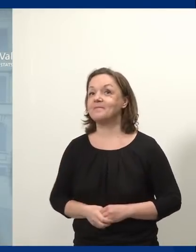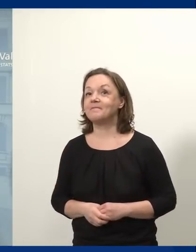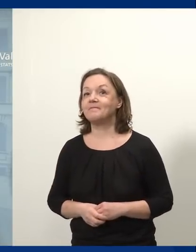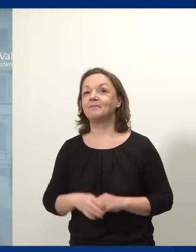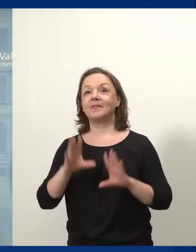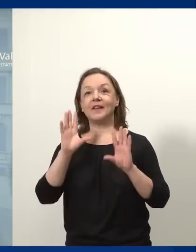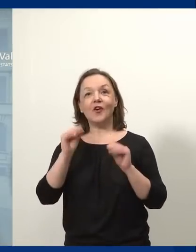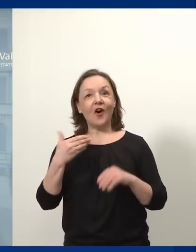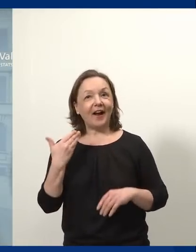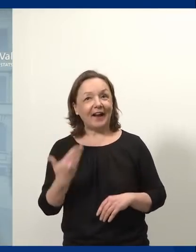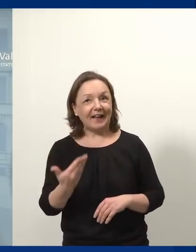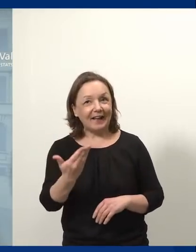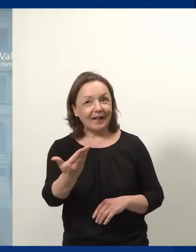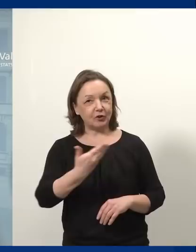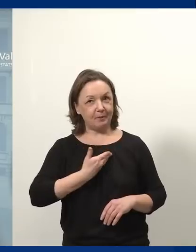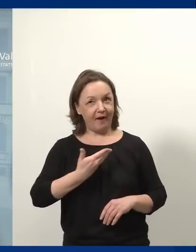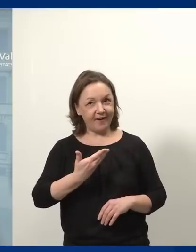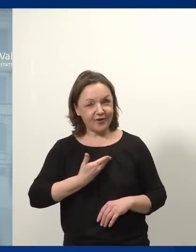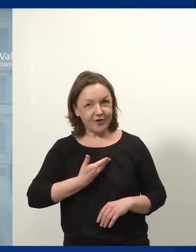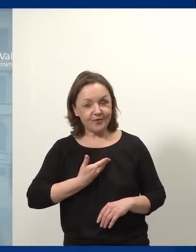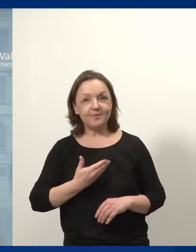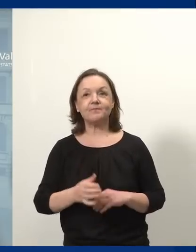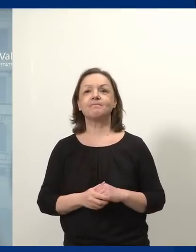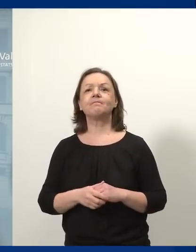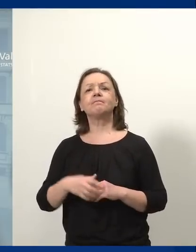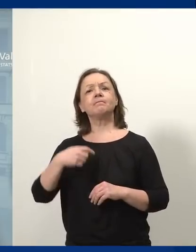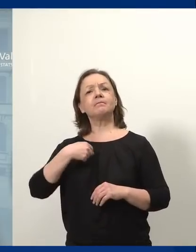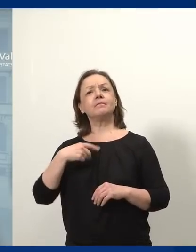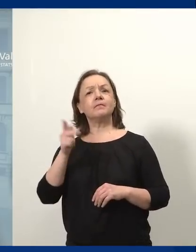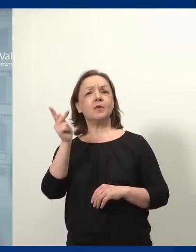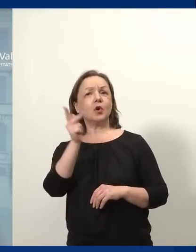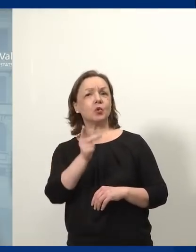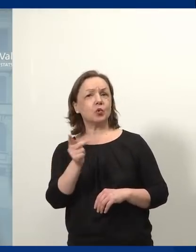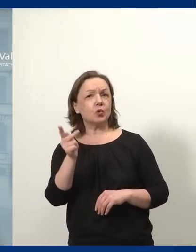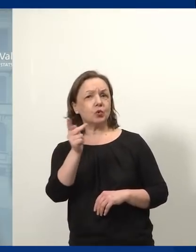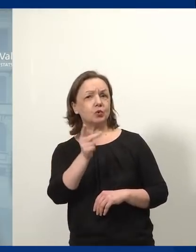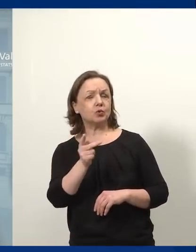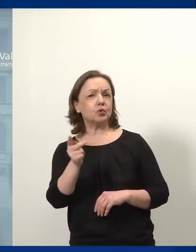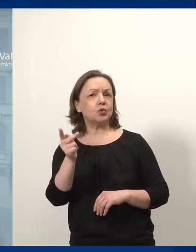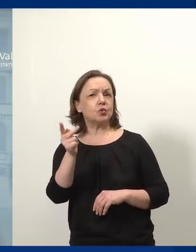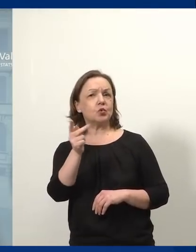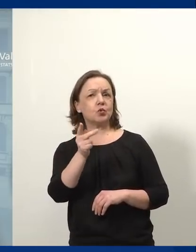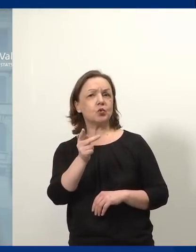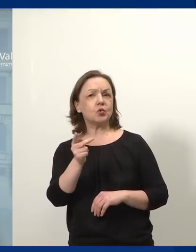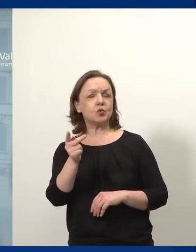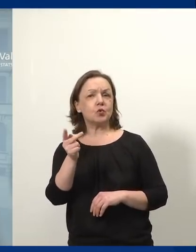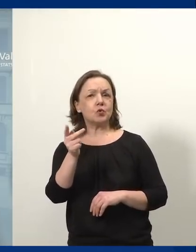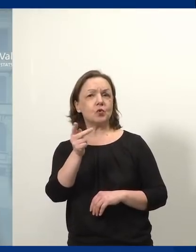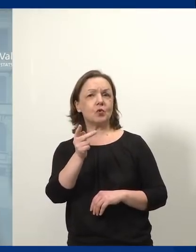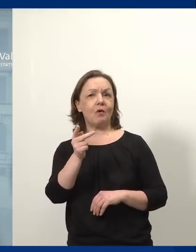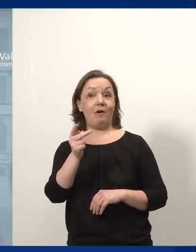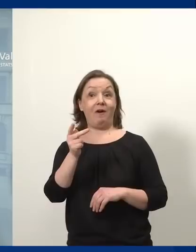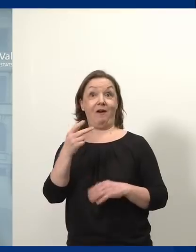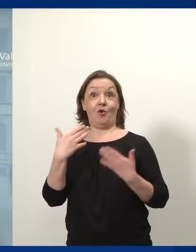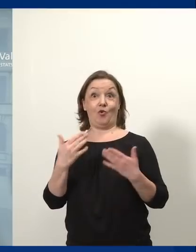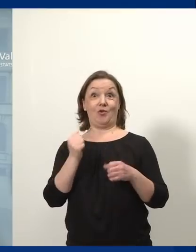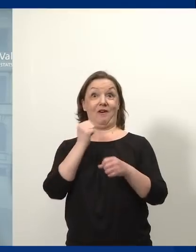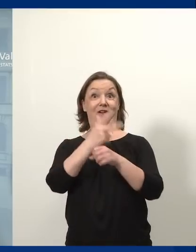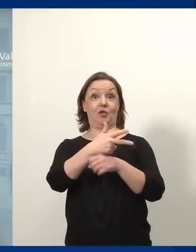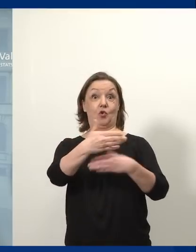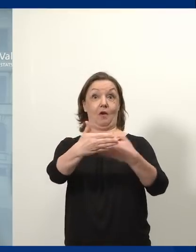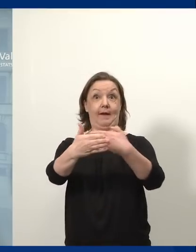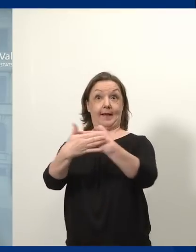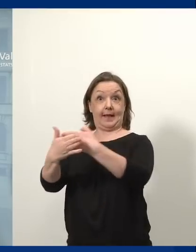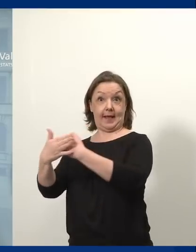Joo, kiitos paljon. Kysyisin tällaista, kun ravintolat nyt menevät kiinni